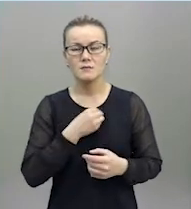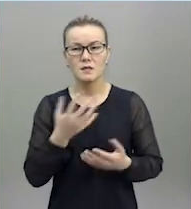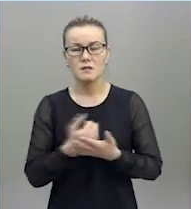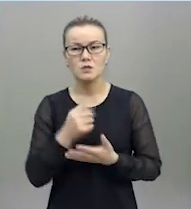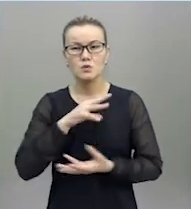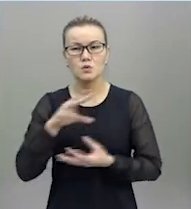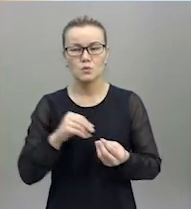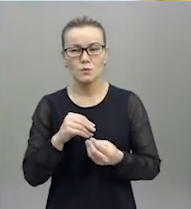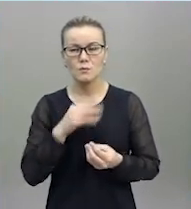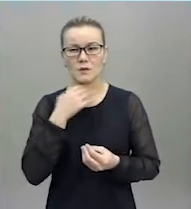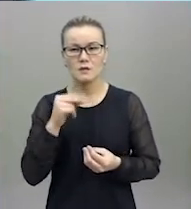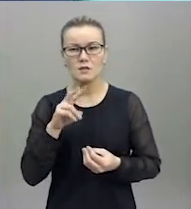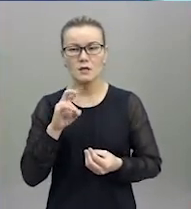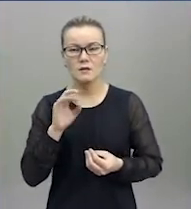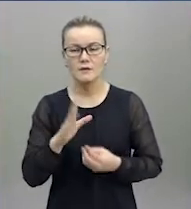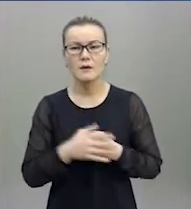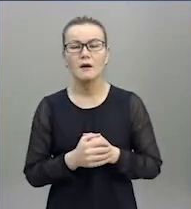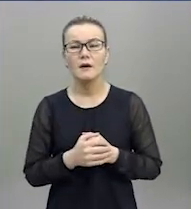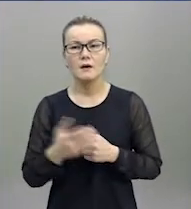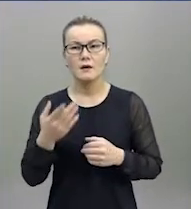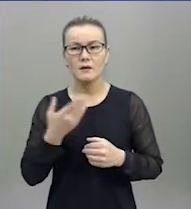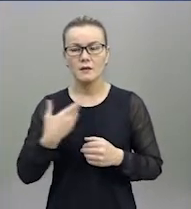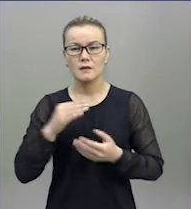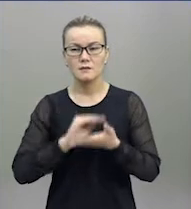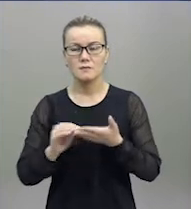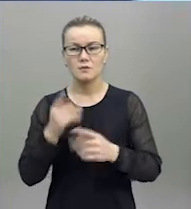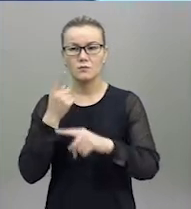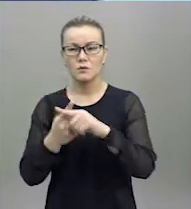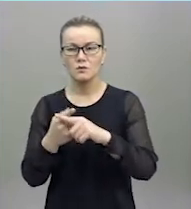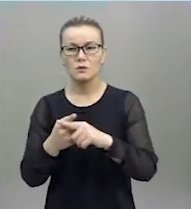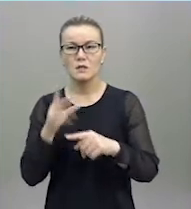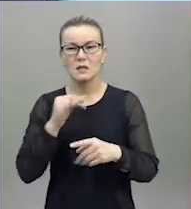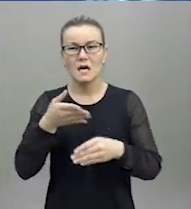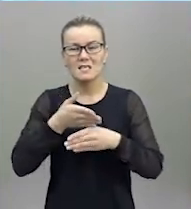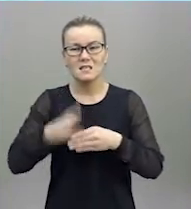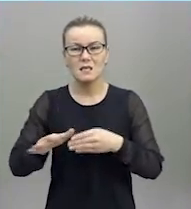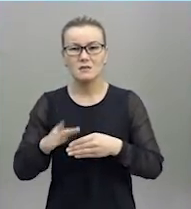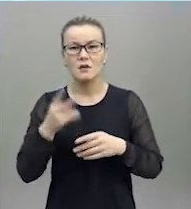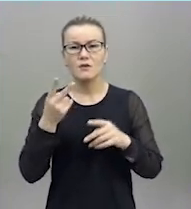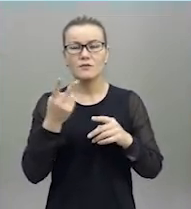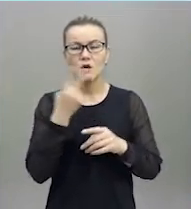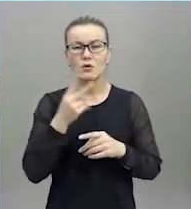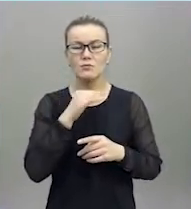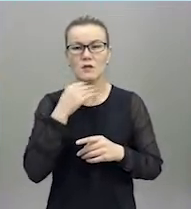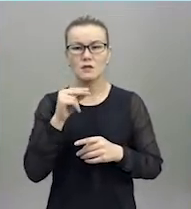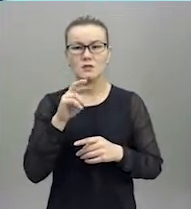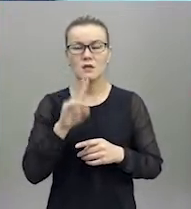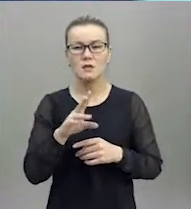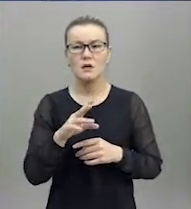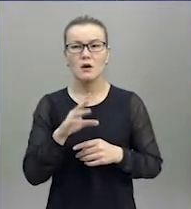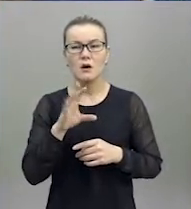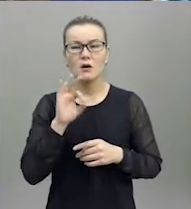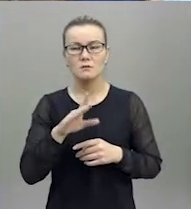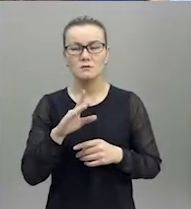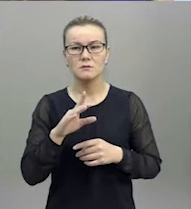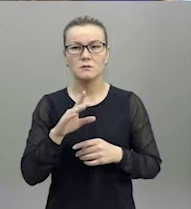многочлена значит соответственно я ставлю знак + и отделяю второй многочлен от первого в коп коми